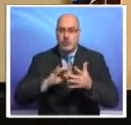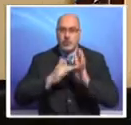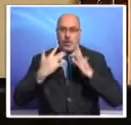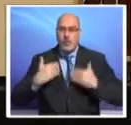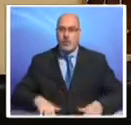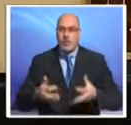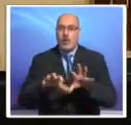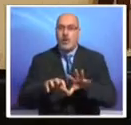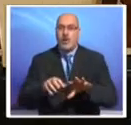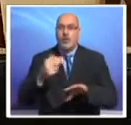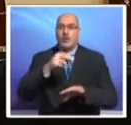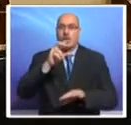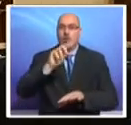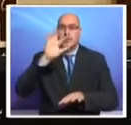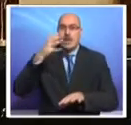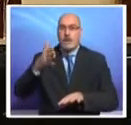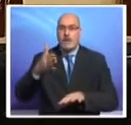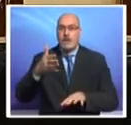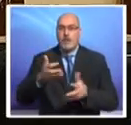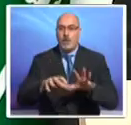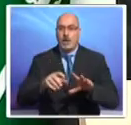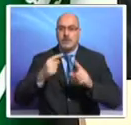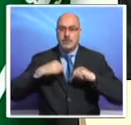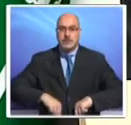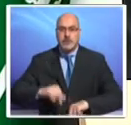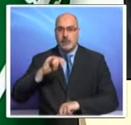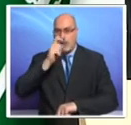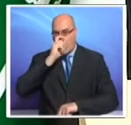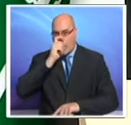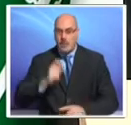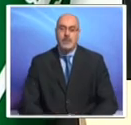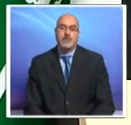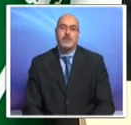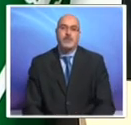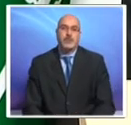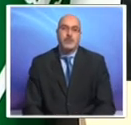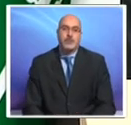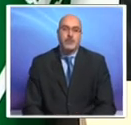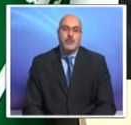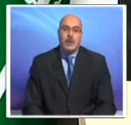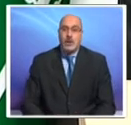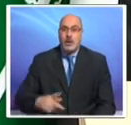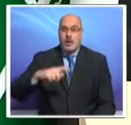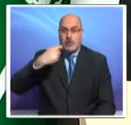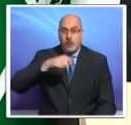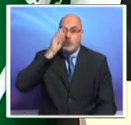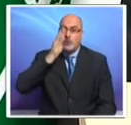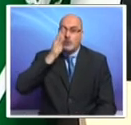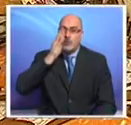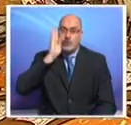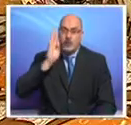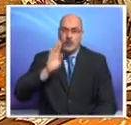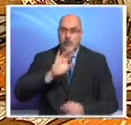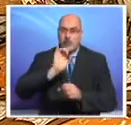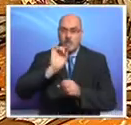في الدورة 35 لمجلس وزراء الداخلية العرب. رئيس الجمهورية أفرد جانبا مهما